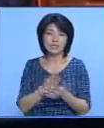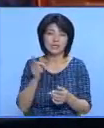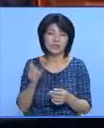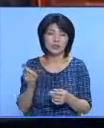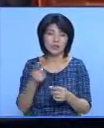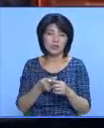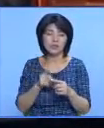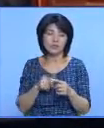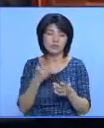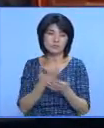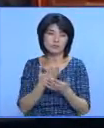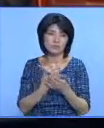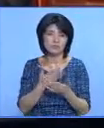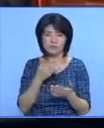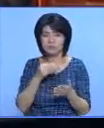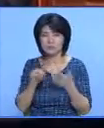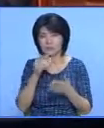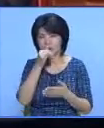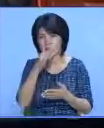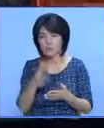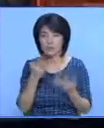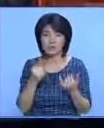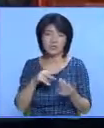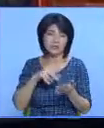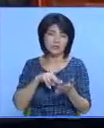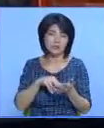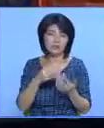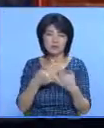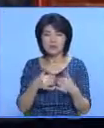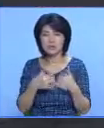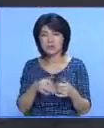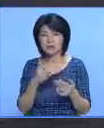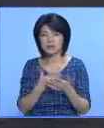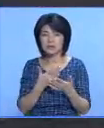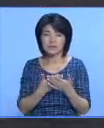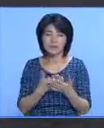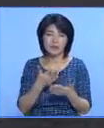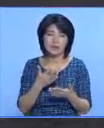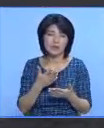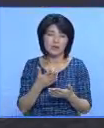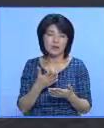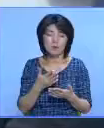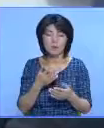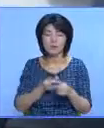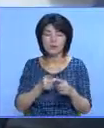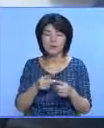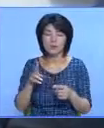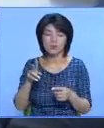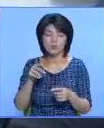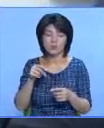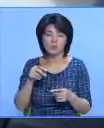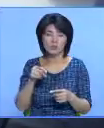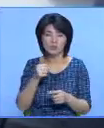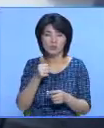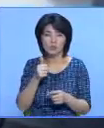орташа бағасы тоннасына 7-ден 16 мың теңге аралығында. Облыс әкімі көмір бағасының күрт өсуіне жол бермеуді тапсырды. Я